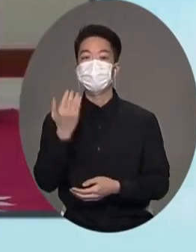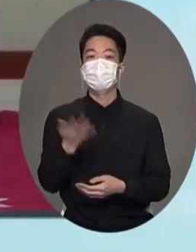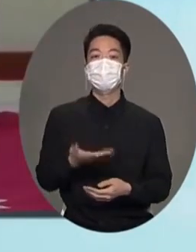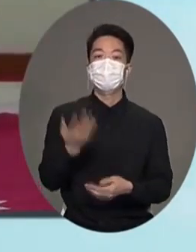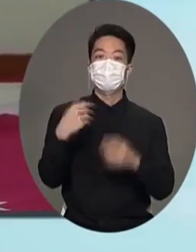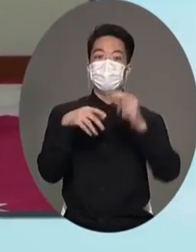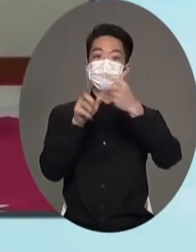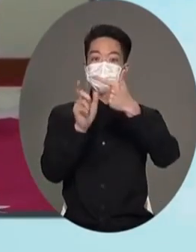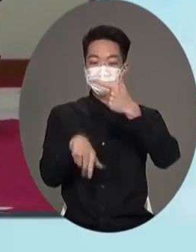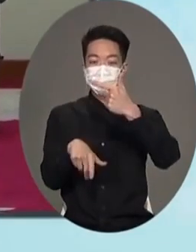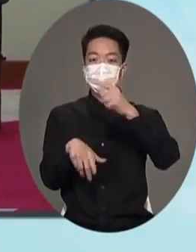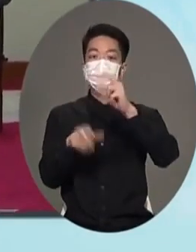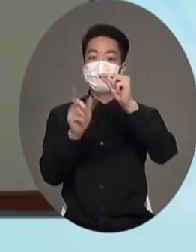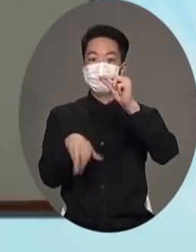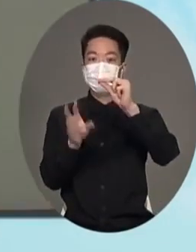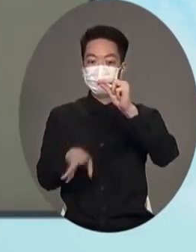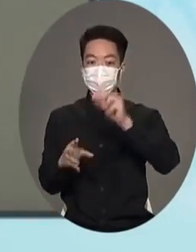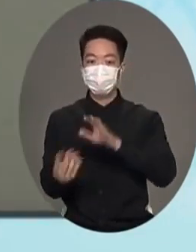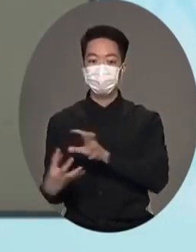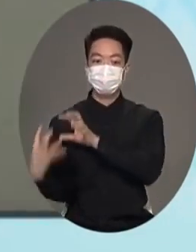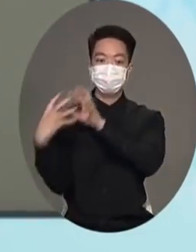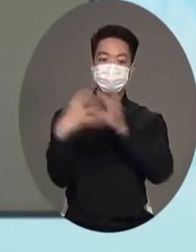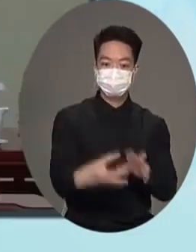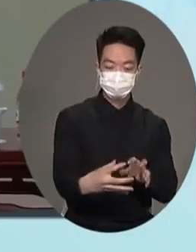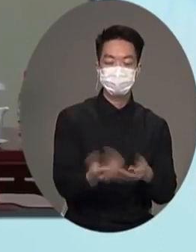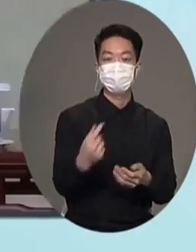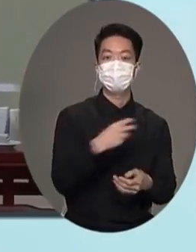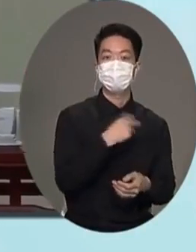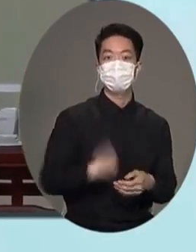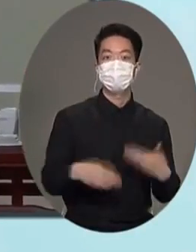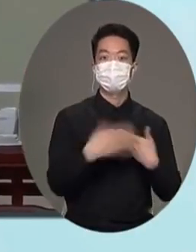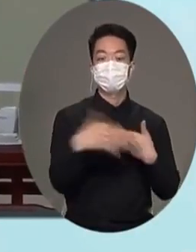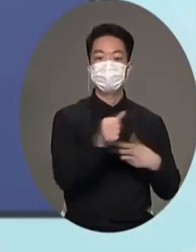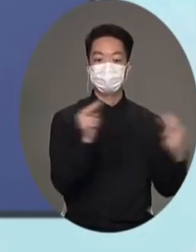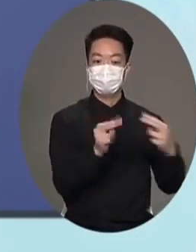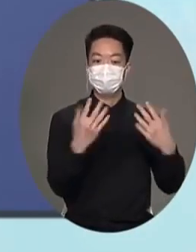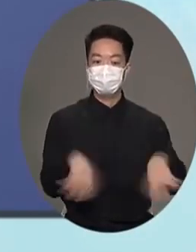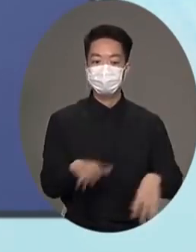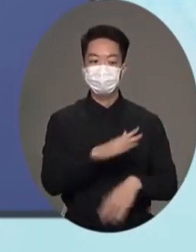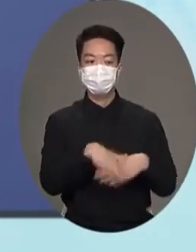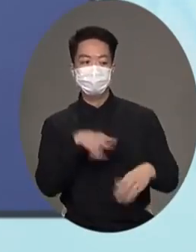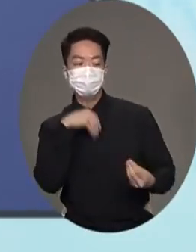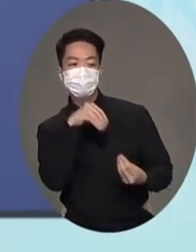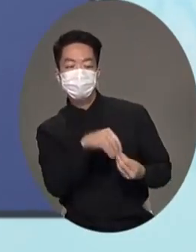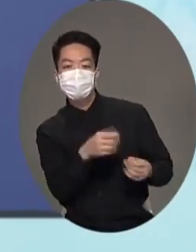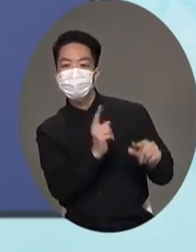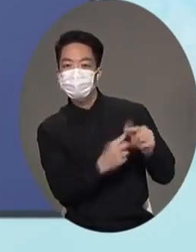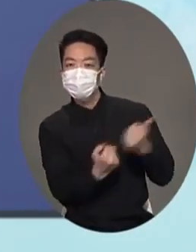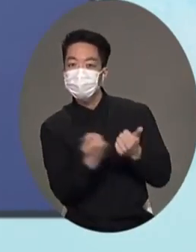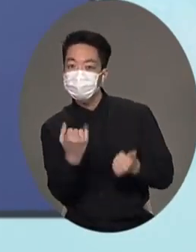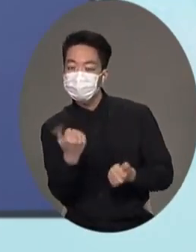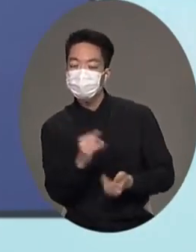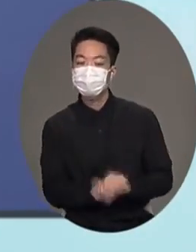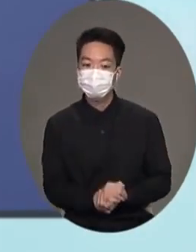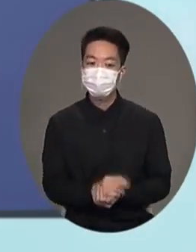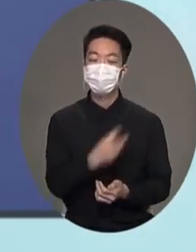华，和国务委员兼外长王毅会面，外界关注中方的取态。在北京，外交部就说阿富汗局势